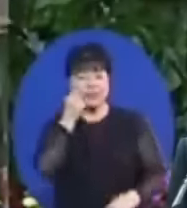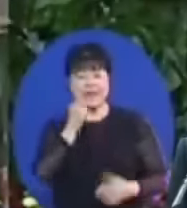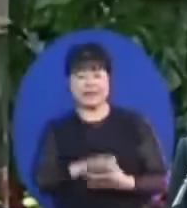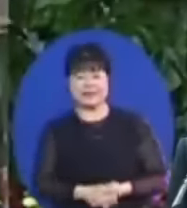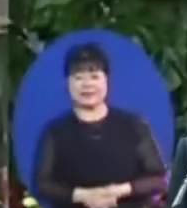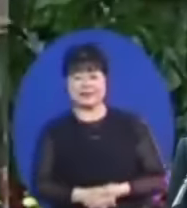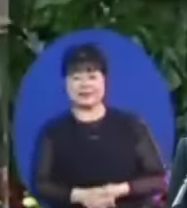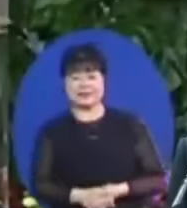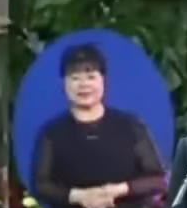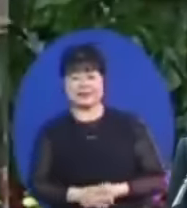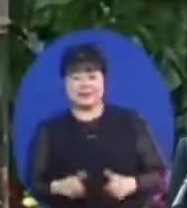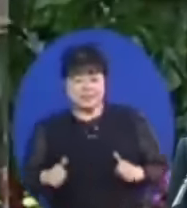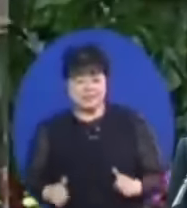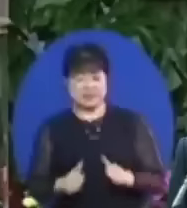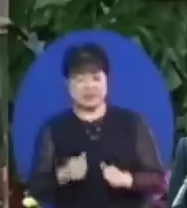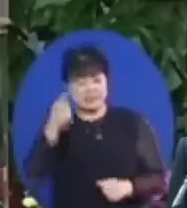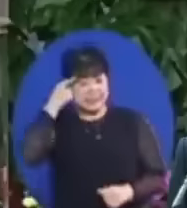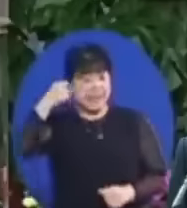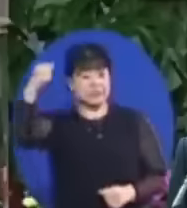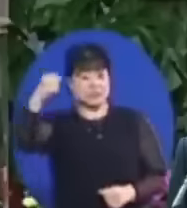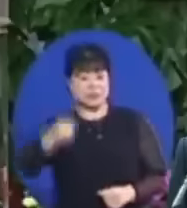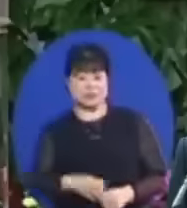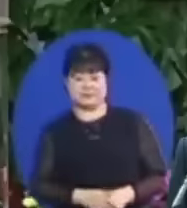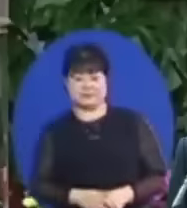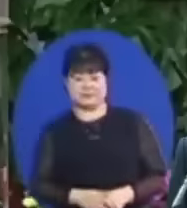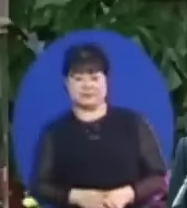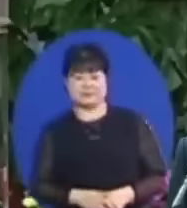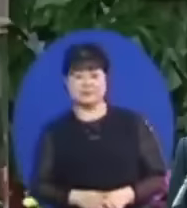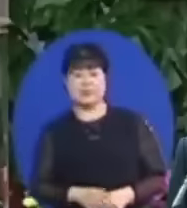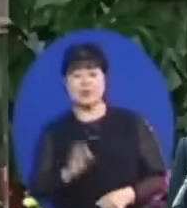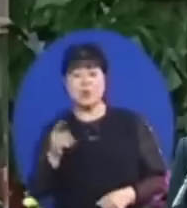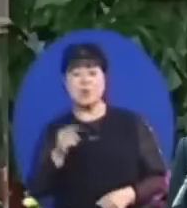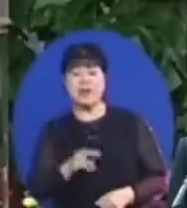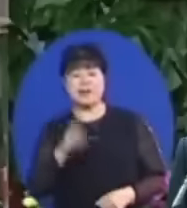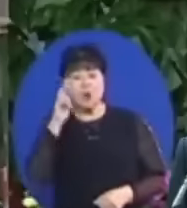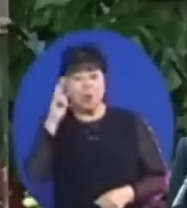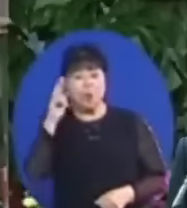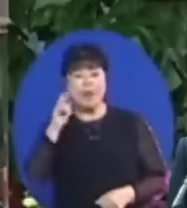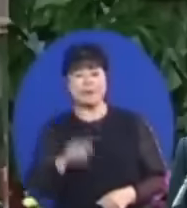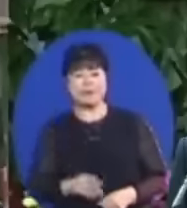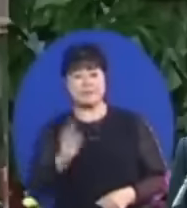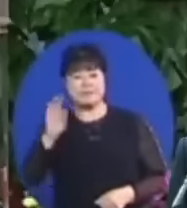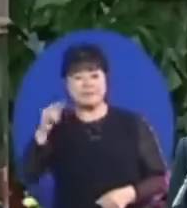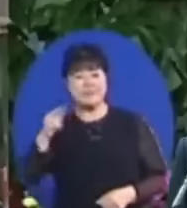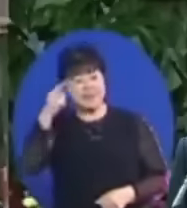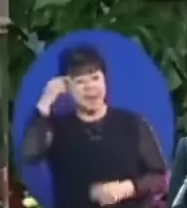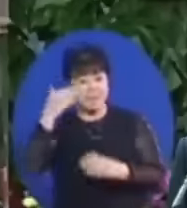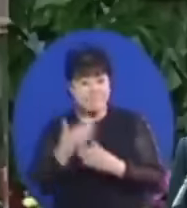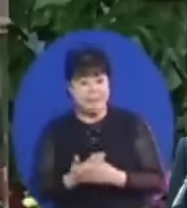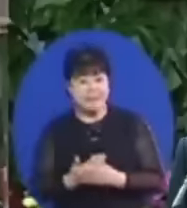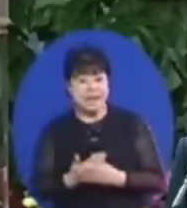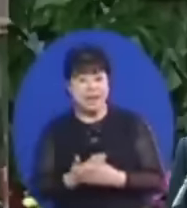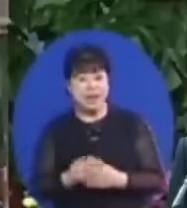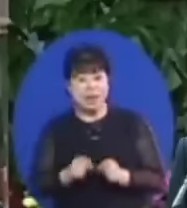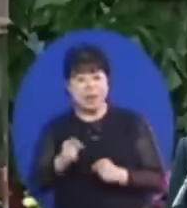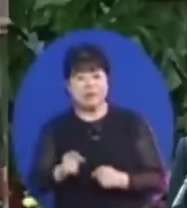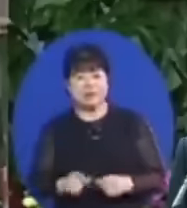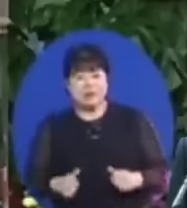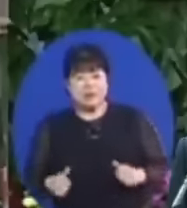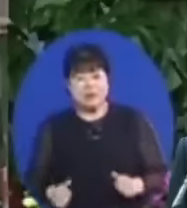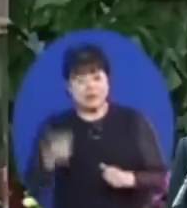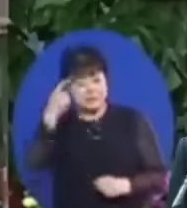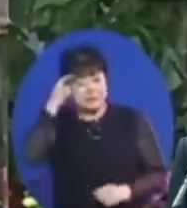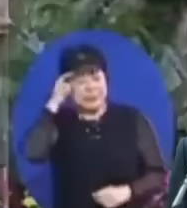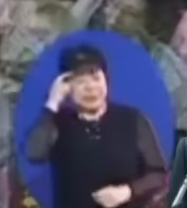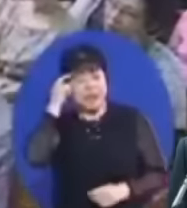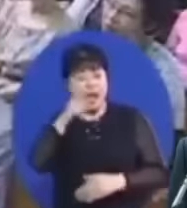없는 것입니다. 적극적인 사고방식으로 잘 알려진 노만 빈센트 피일 박사는 당신이 만일 어떤 것을 오랫동안 열심히